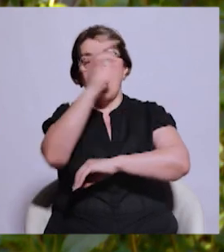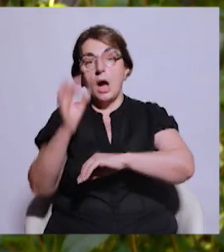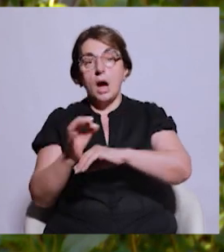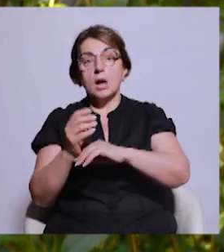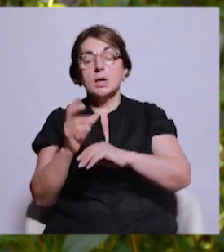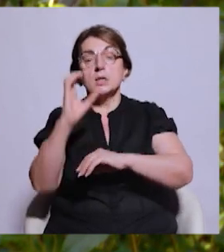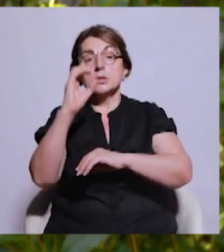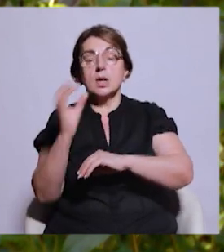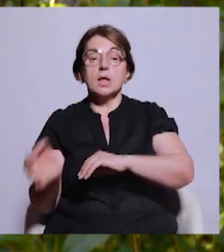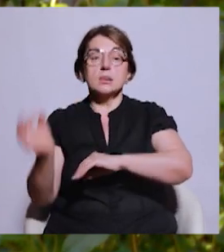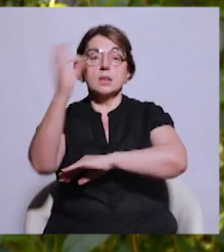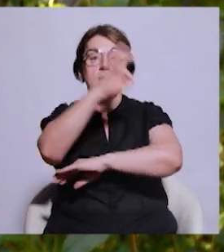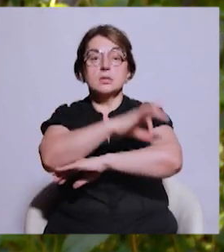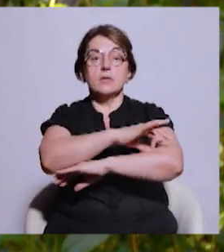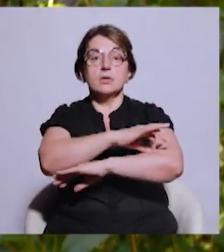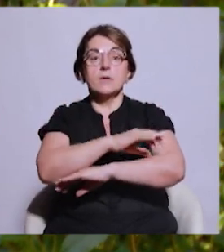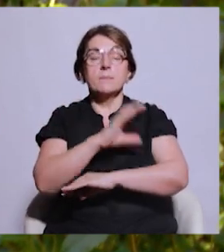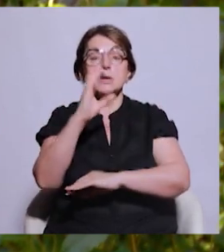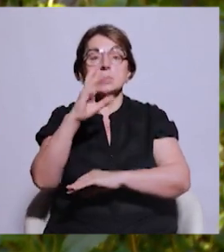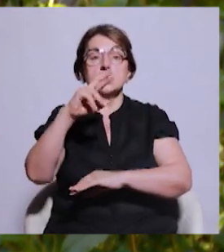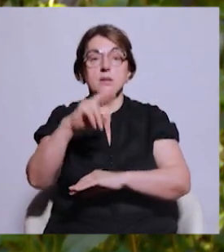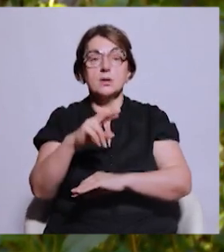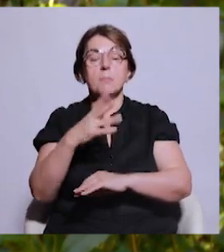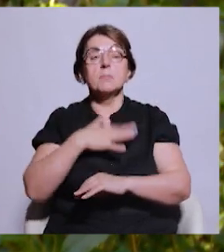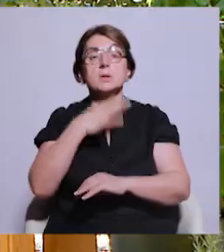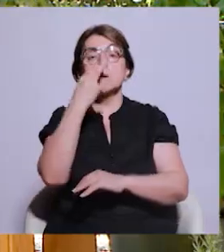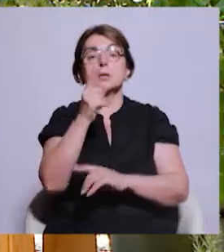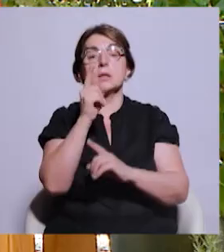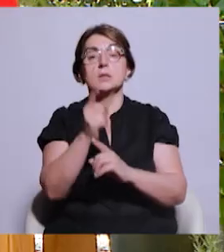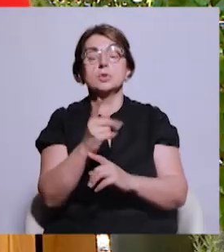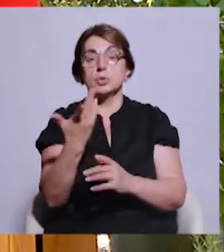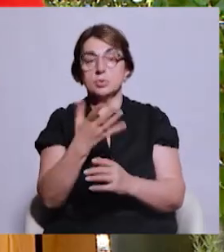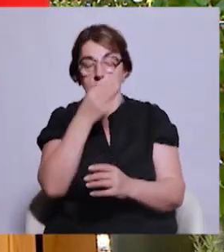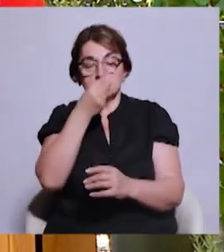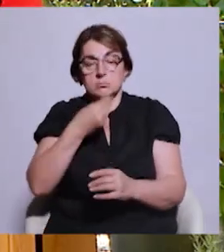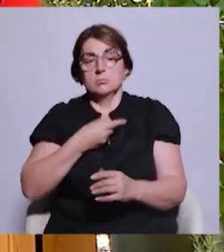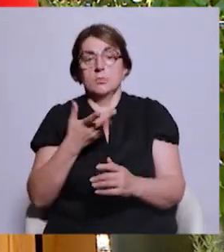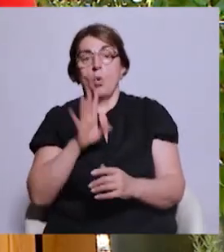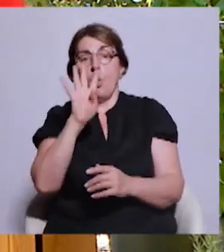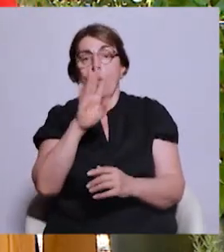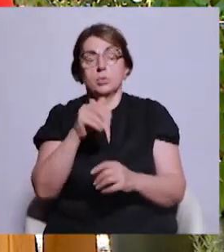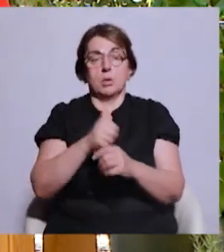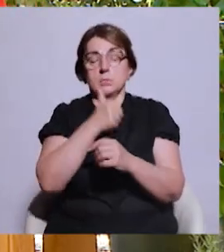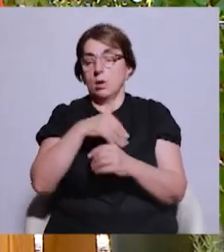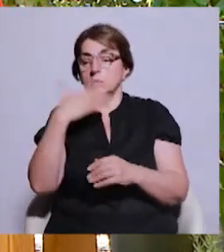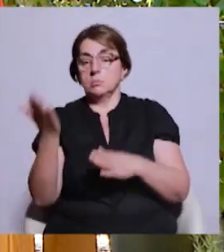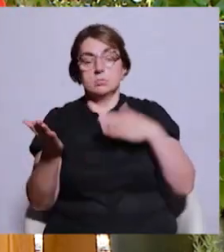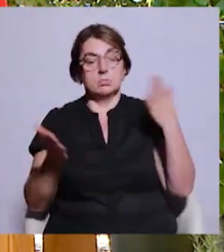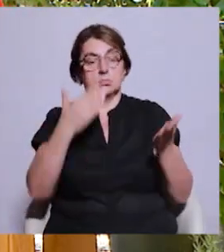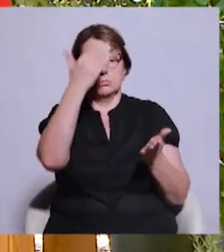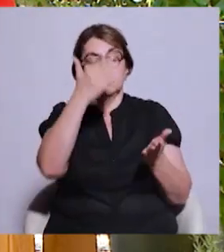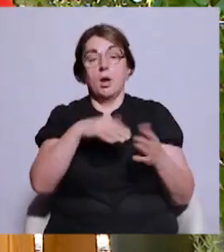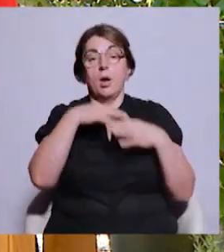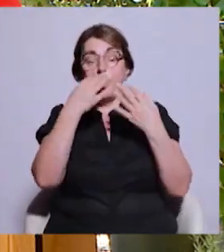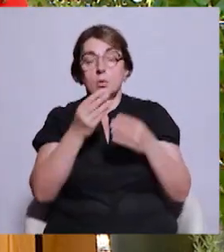აღმოსავლეთი სა და სამხრეთ დასავლეთი სდ. მინდა გითხრათ ისიც, რომ რისთვის არის საჭირო ოთხი ძირითადი მხარე უკვე ვთქვი